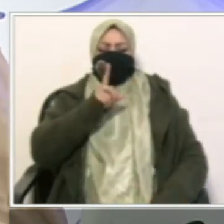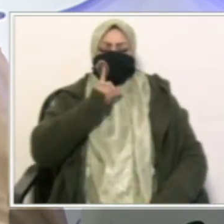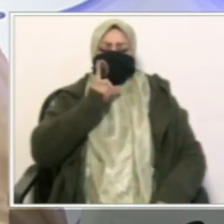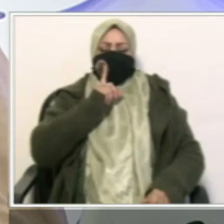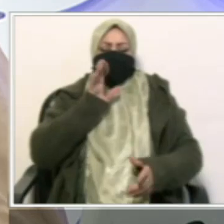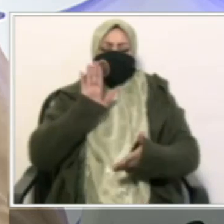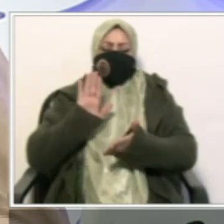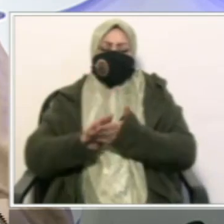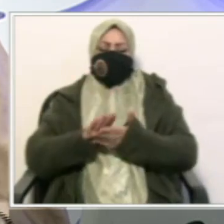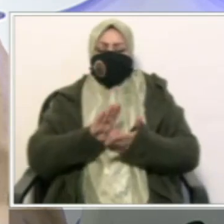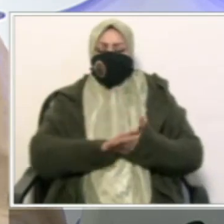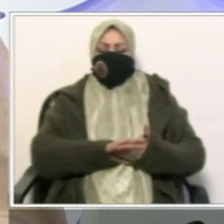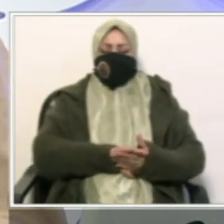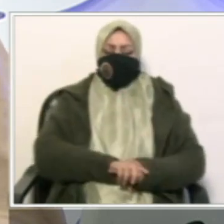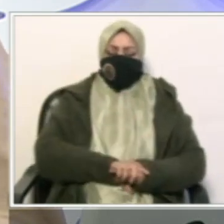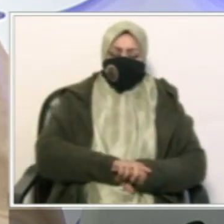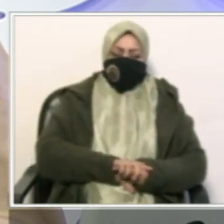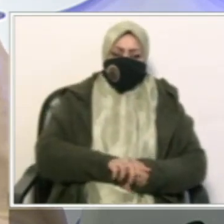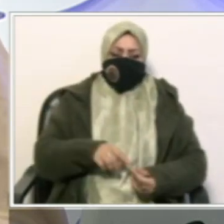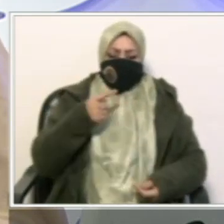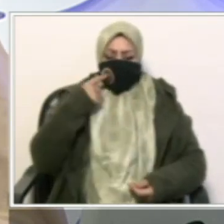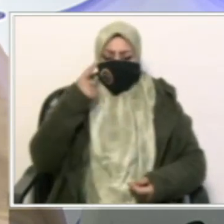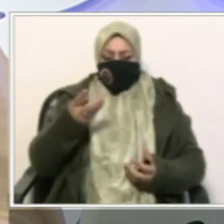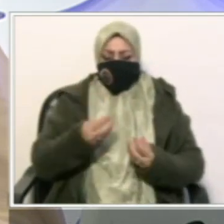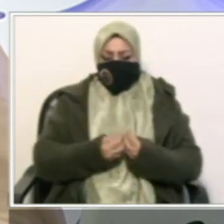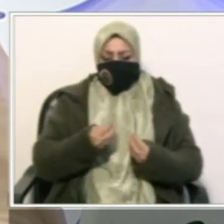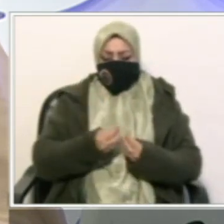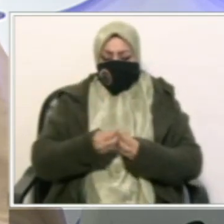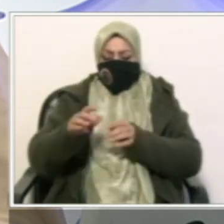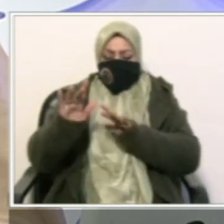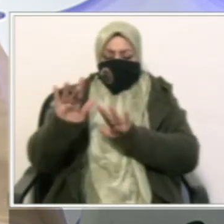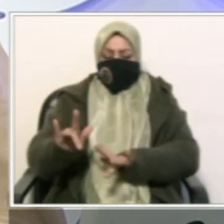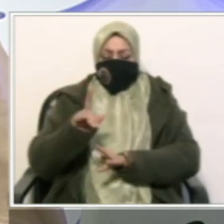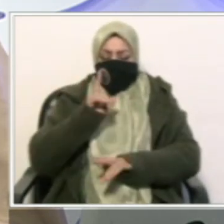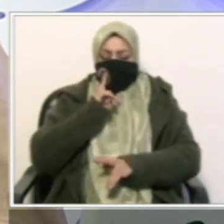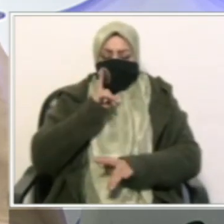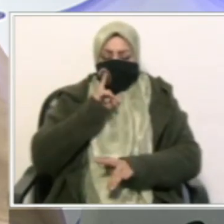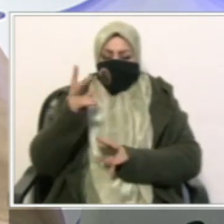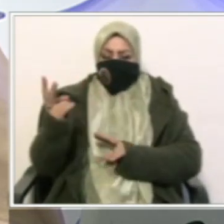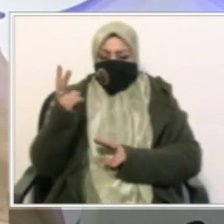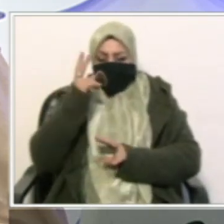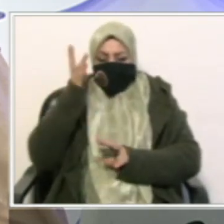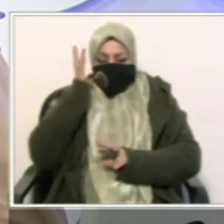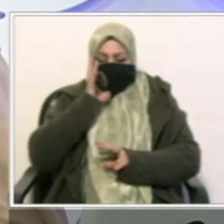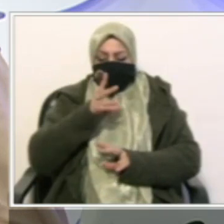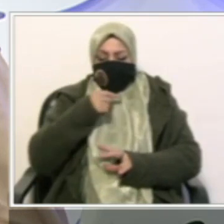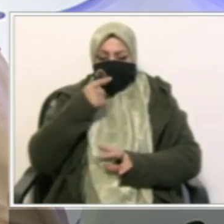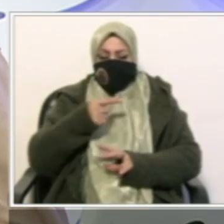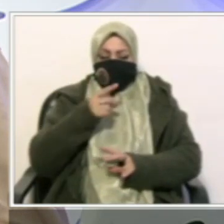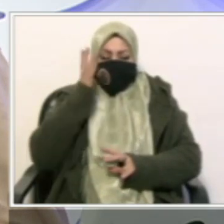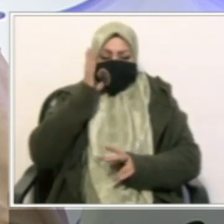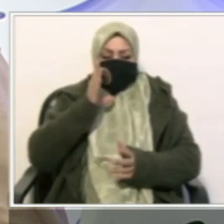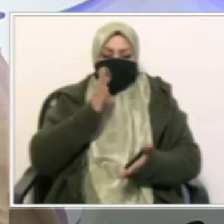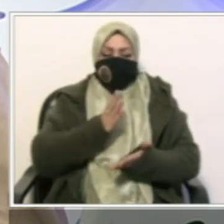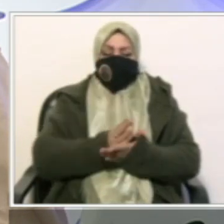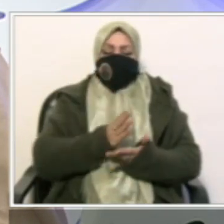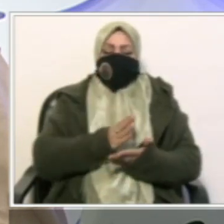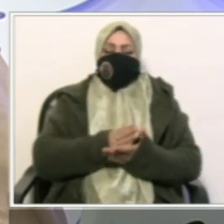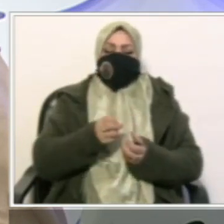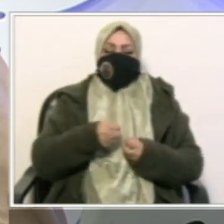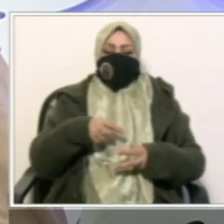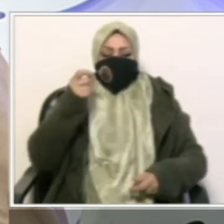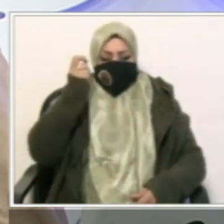تقف بقدر الإمكان قريبا منها حتى لا تفسد عليك صلاتك هي، والله أعلم.